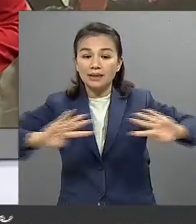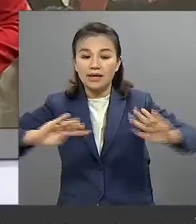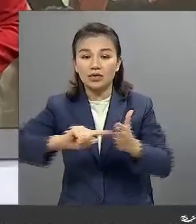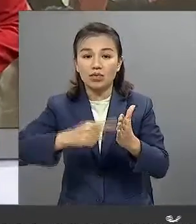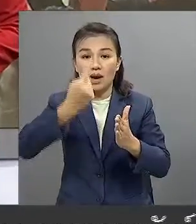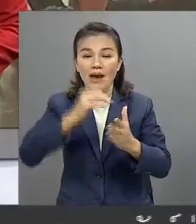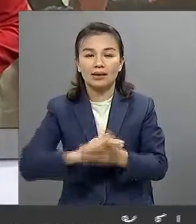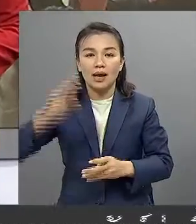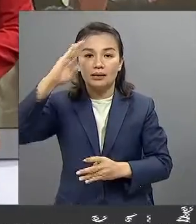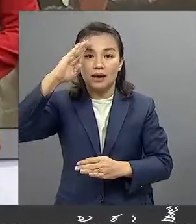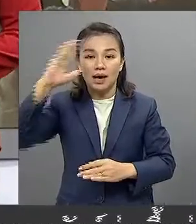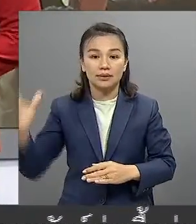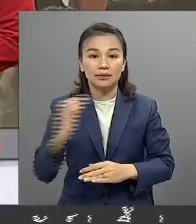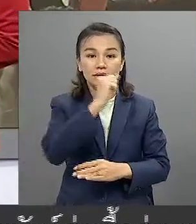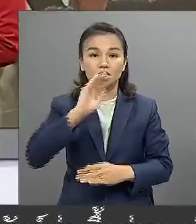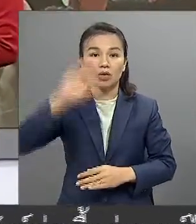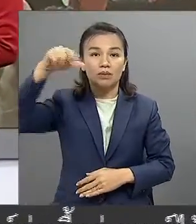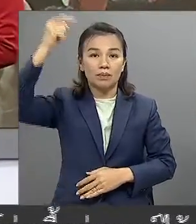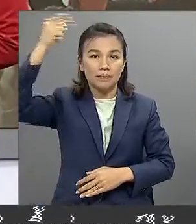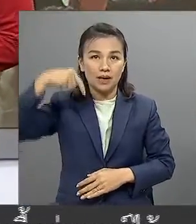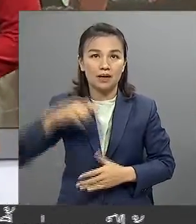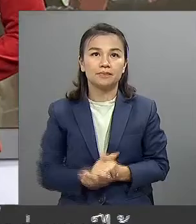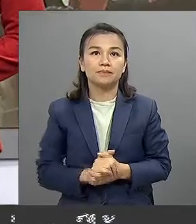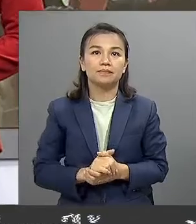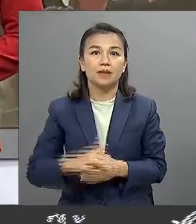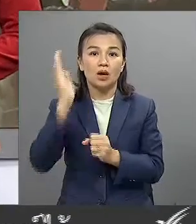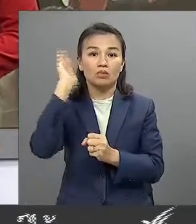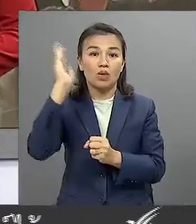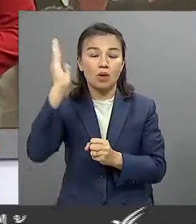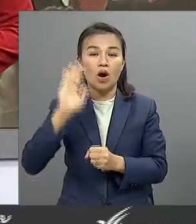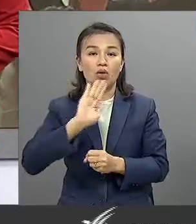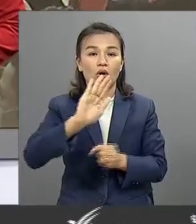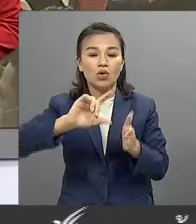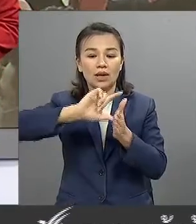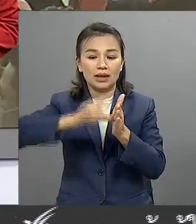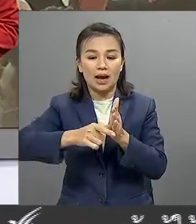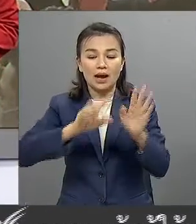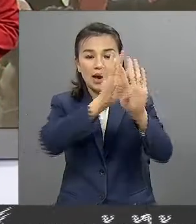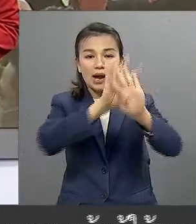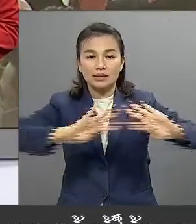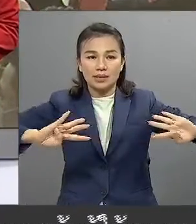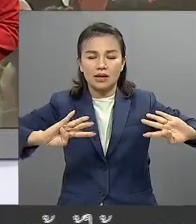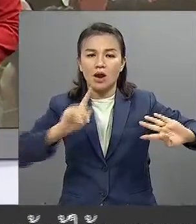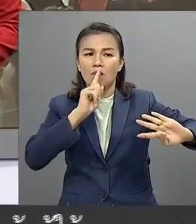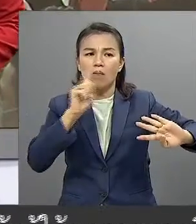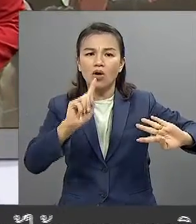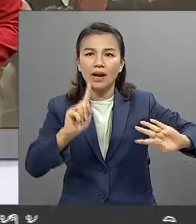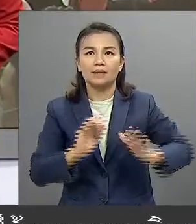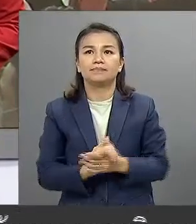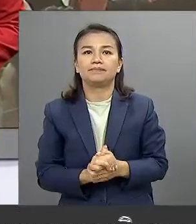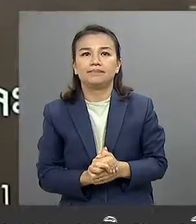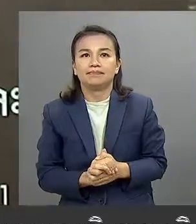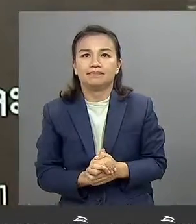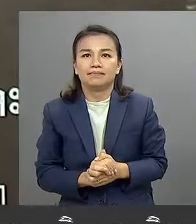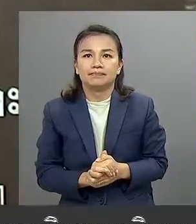รัฐประหารในเมียนมาค่ะแถลงการณ์ของสำนักเลขาธิการอาเซียนนะคะก็ออกมาแบบทางค่ะเน้นให้ชาติสมาชิก